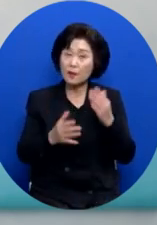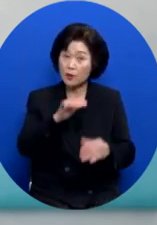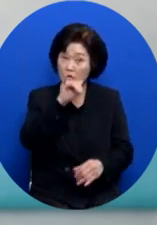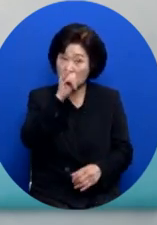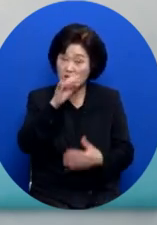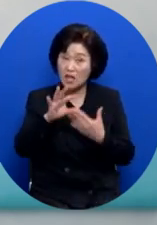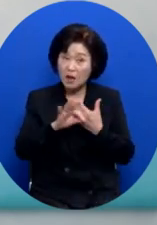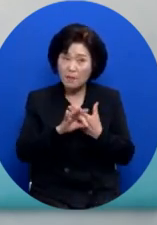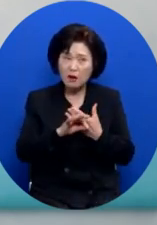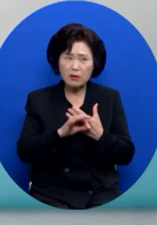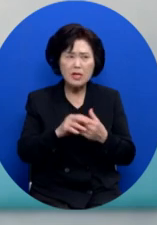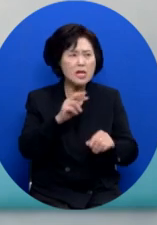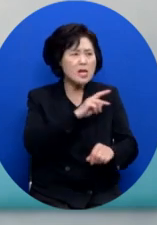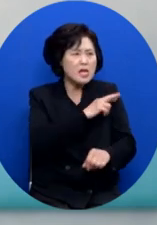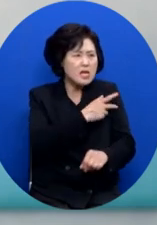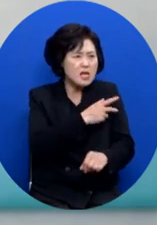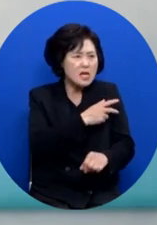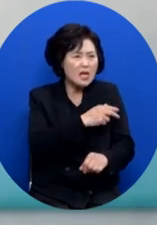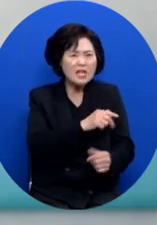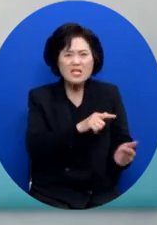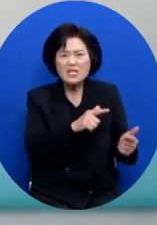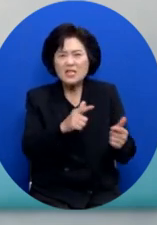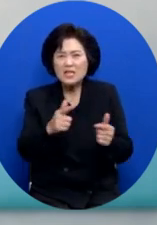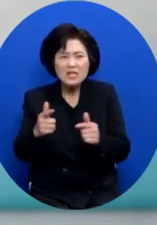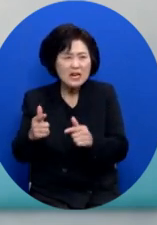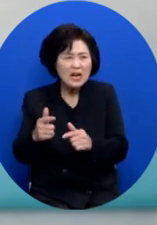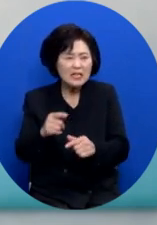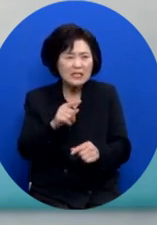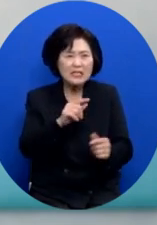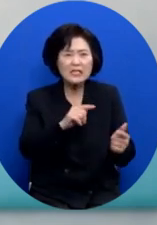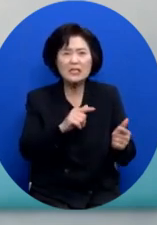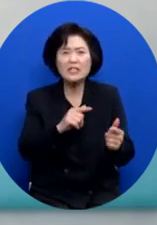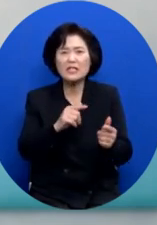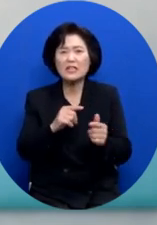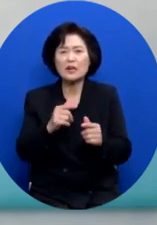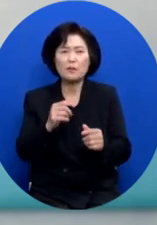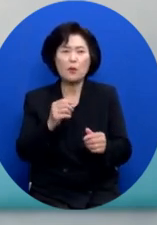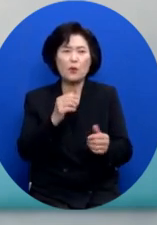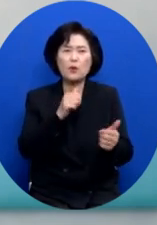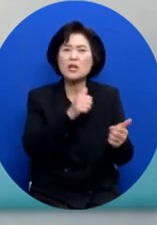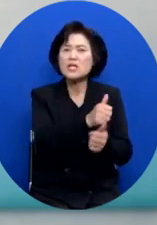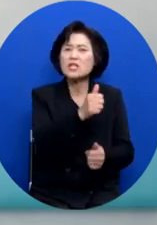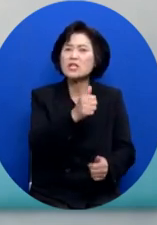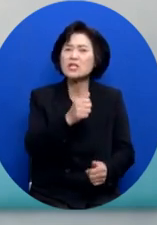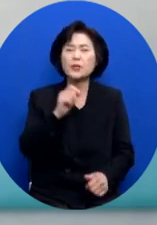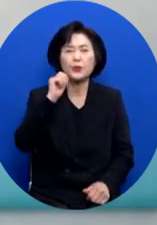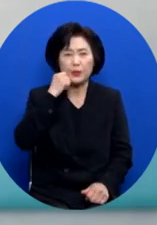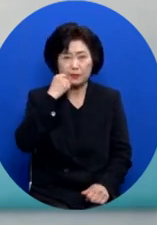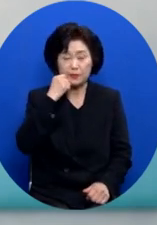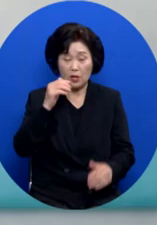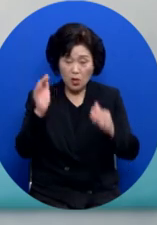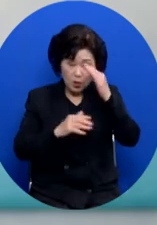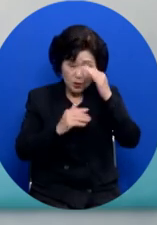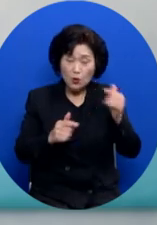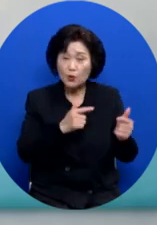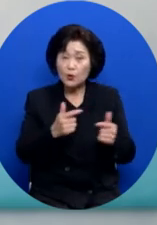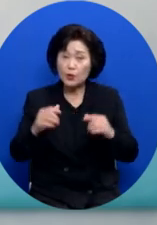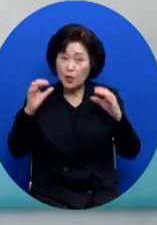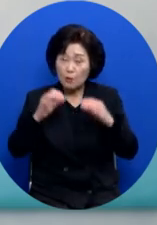종교나 이단과 차이 있는 증언을 할 수가 없습니다. 성도의 모임인 교회와 세상 사람들이